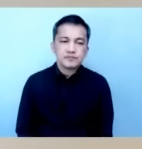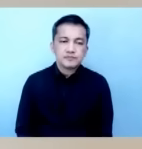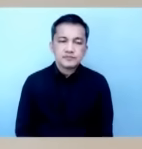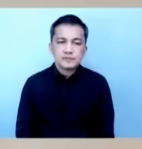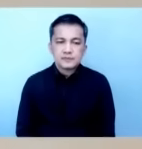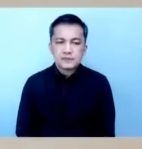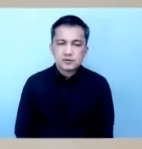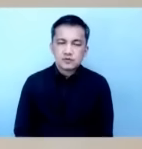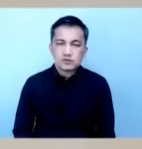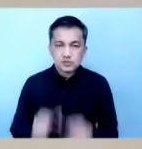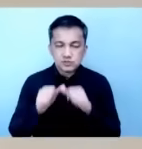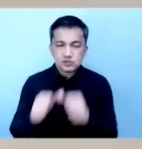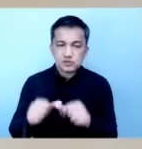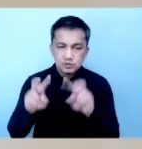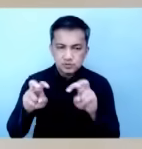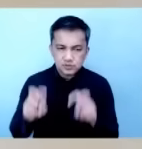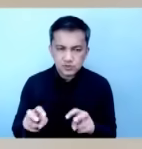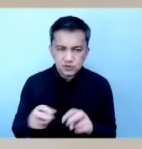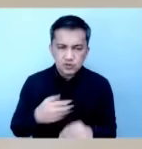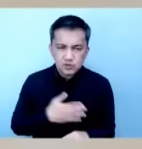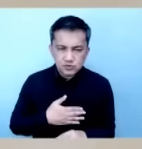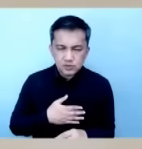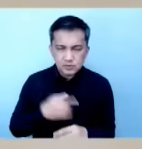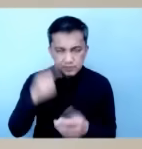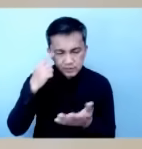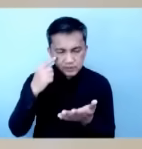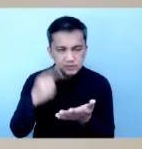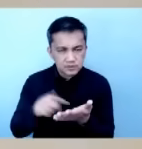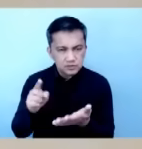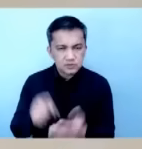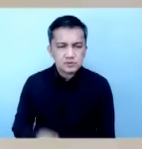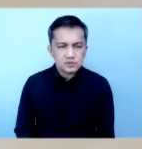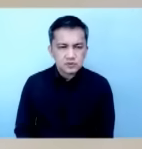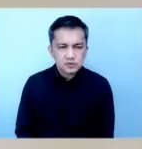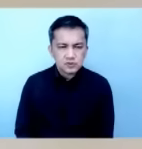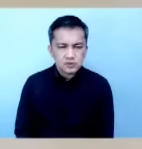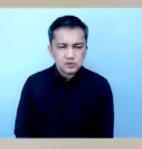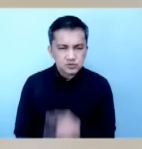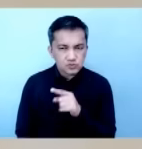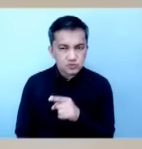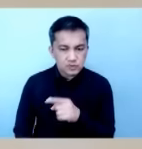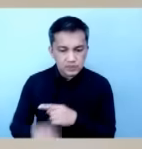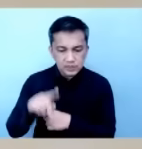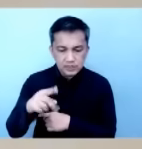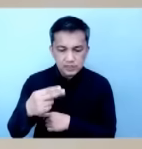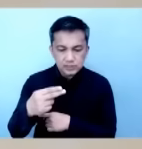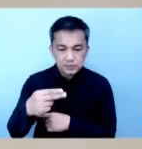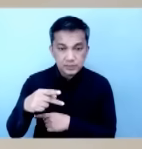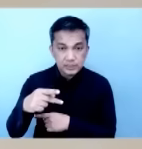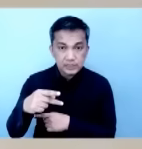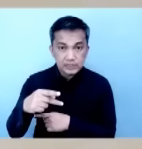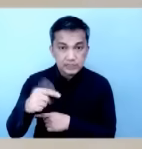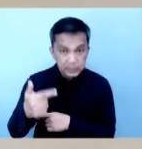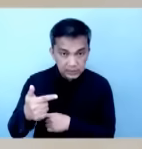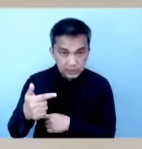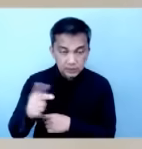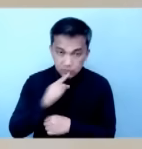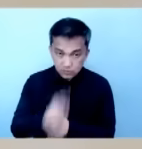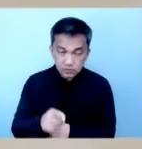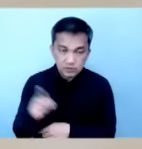investigation namin, gusto naming ma-identify kung HPG po ba talaga yun. Kasi po, base po dun sa